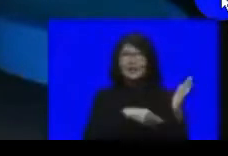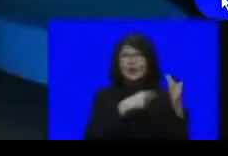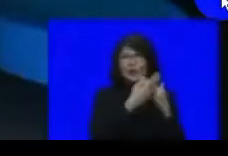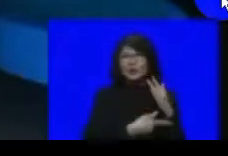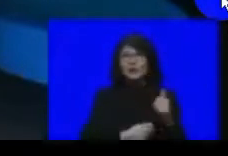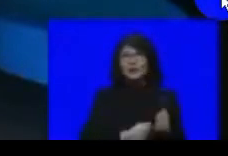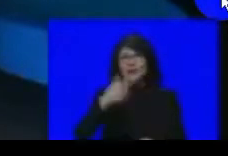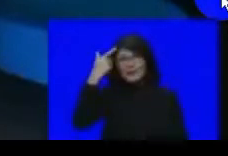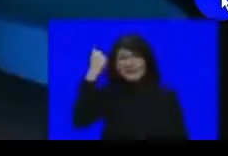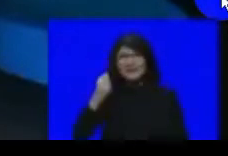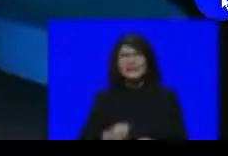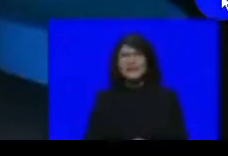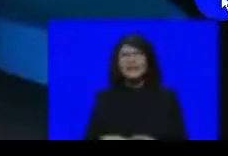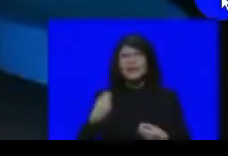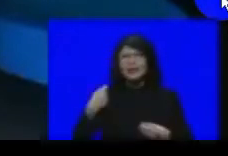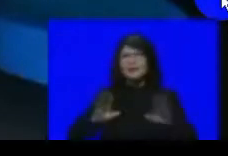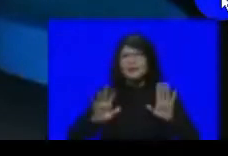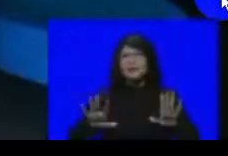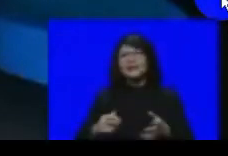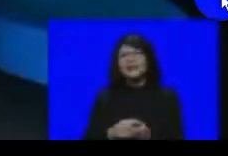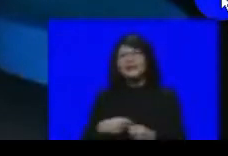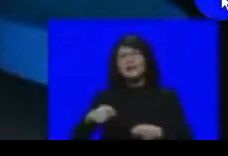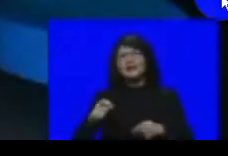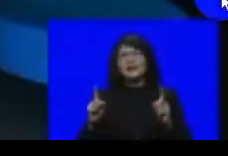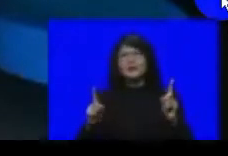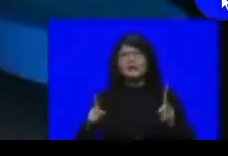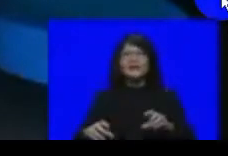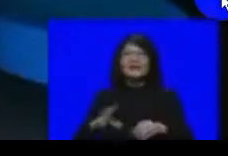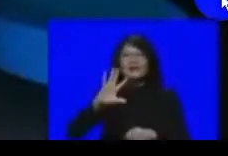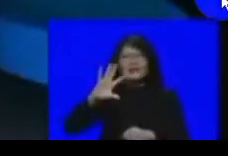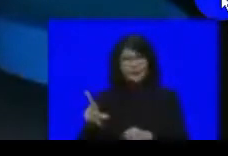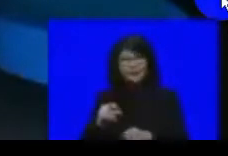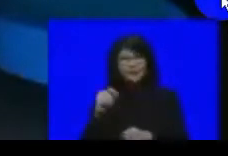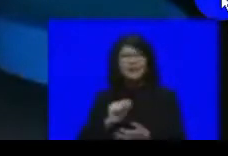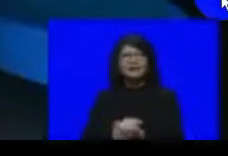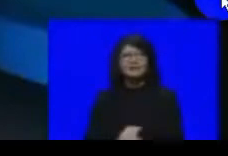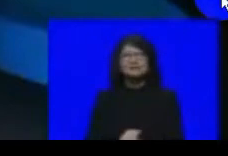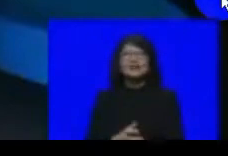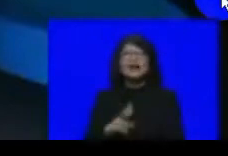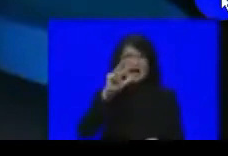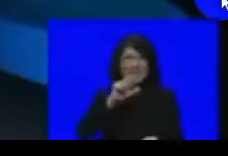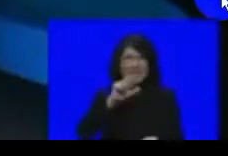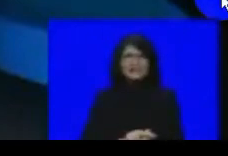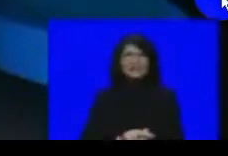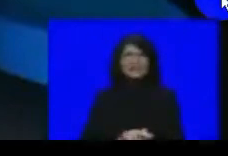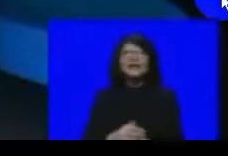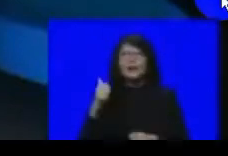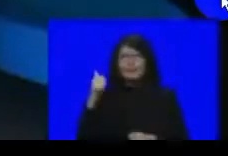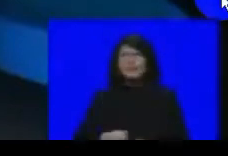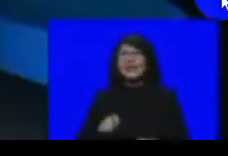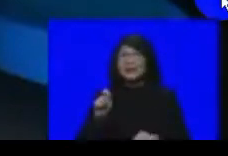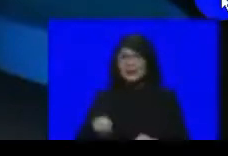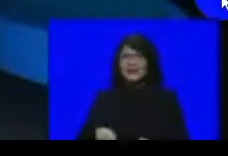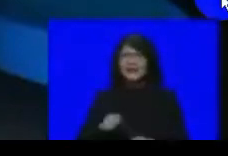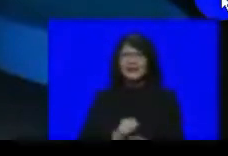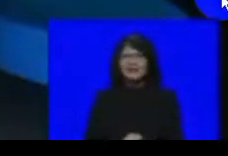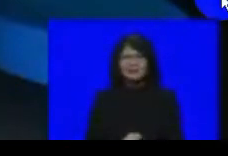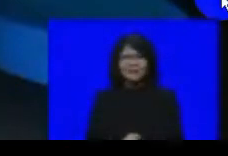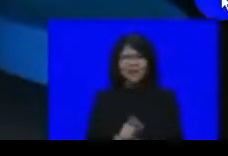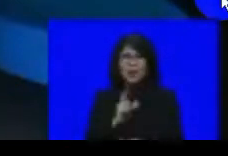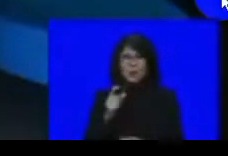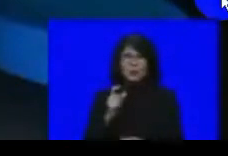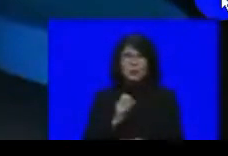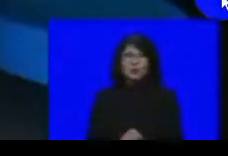pembelajaran Kementerian Pendidikan dan Kebudayaan bersama dengan Kementerian Agama dan Kementerian Komunikasi dan Informatika resmi dapat digunakan. Dan